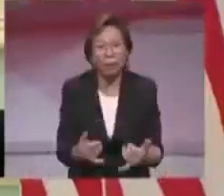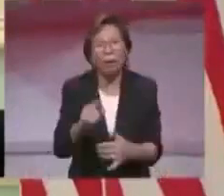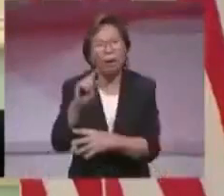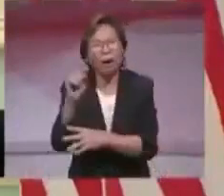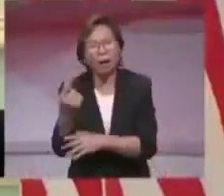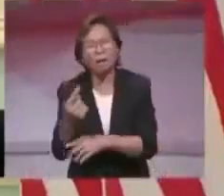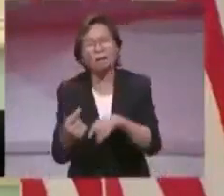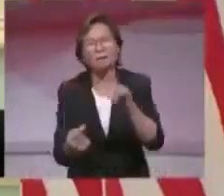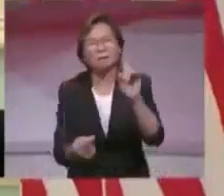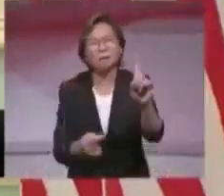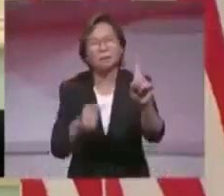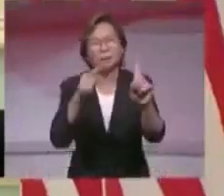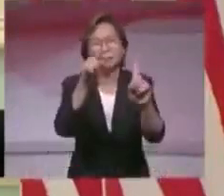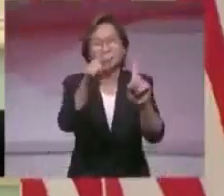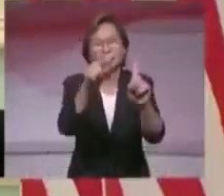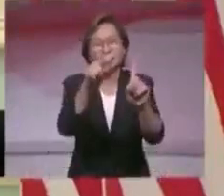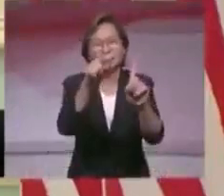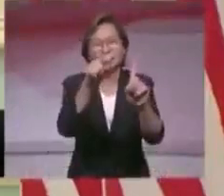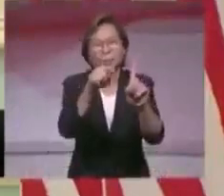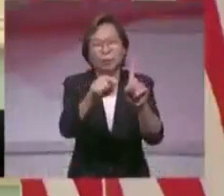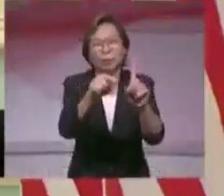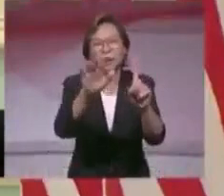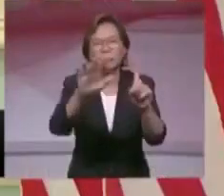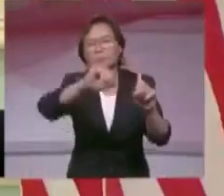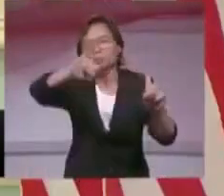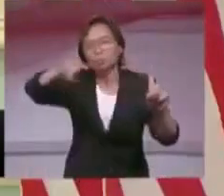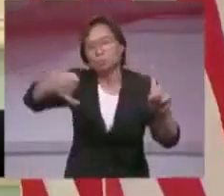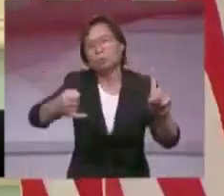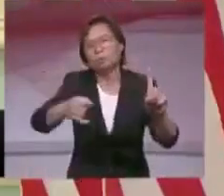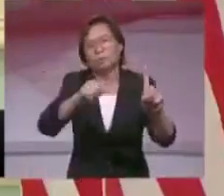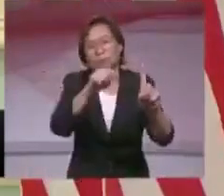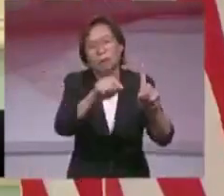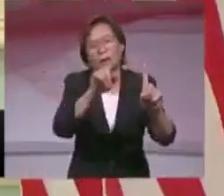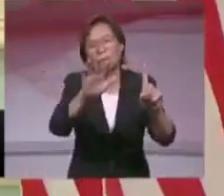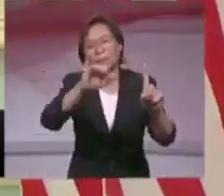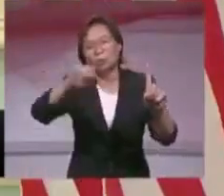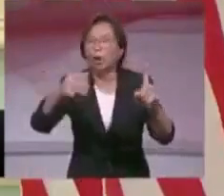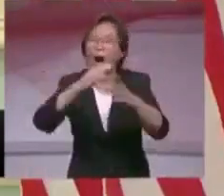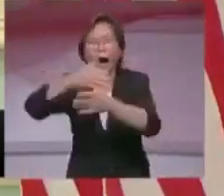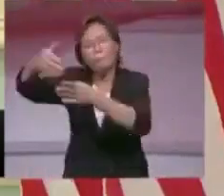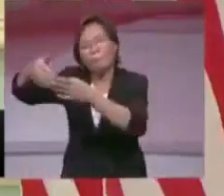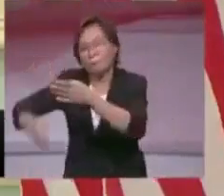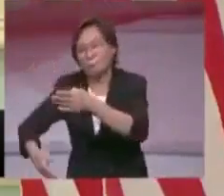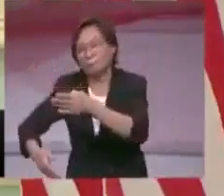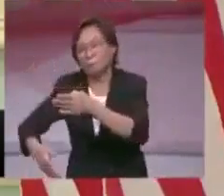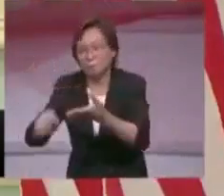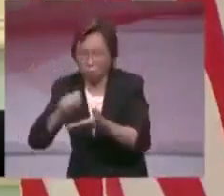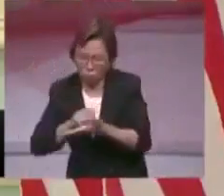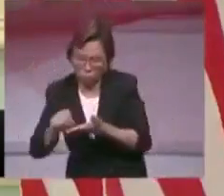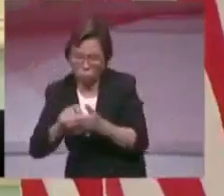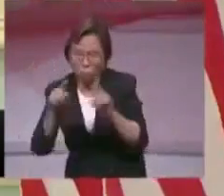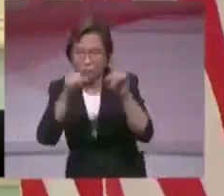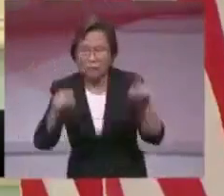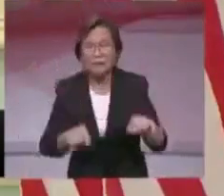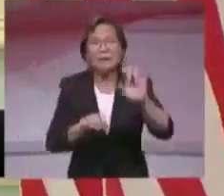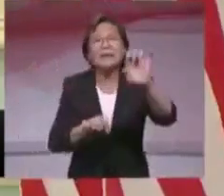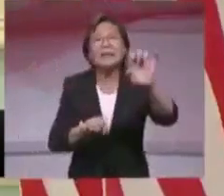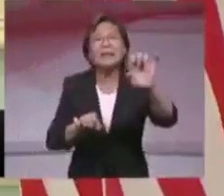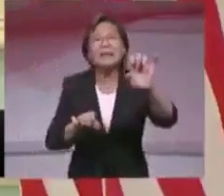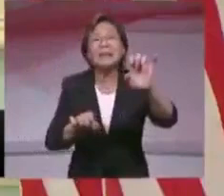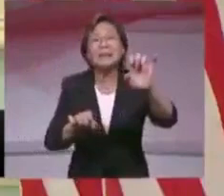hanya 1.5 juta saja yang selesai mengisi e-census